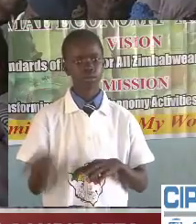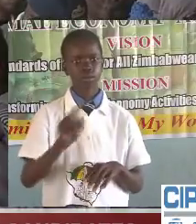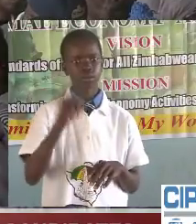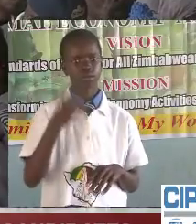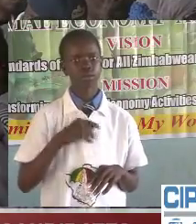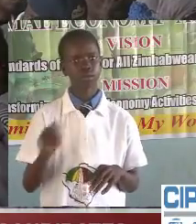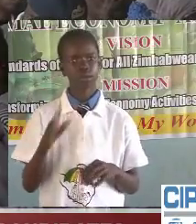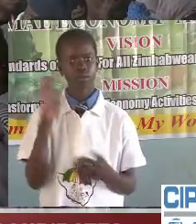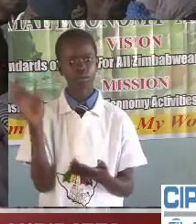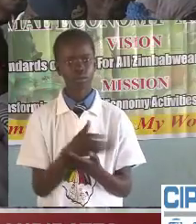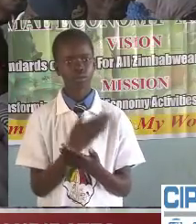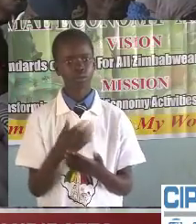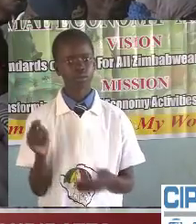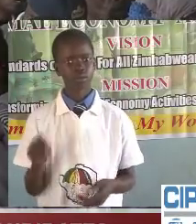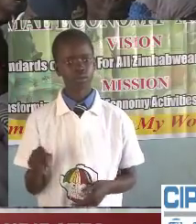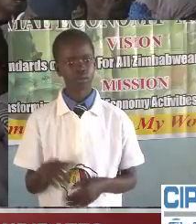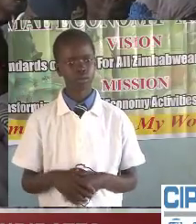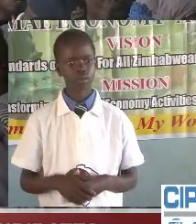like this.